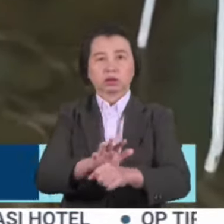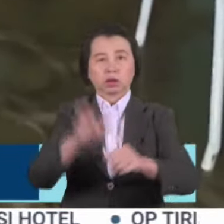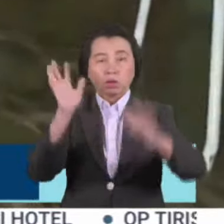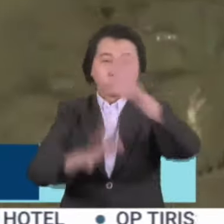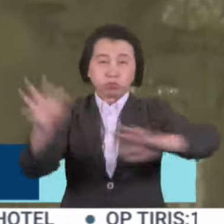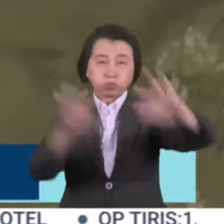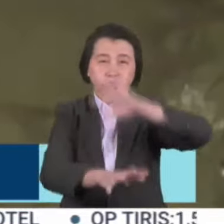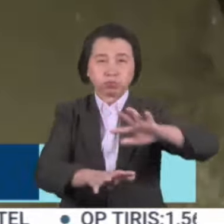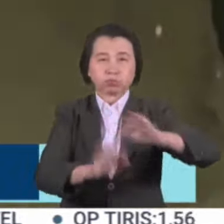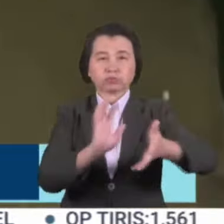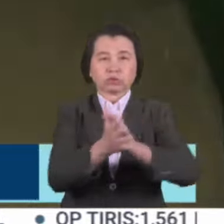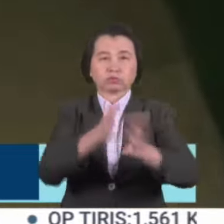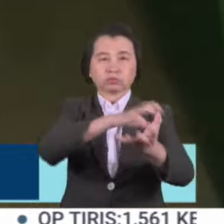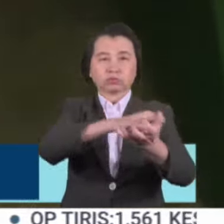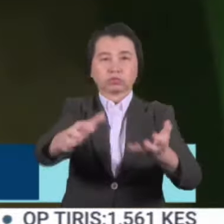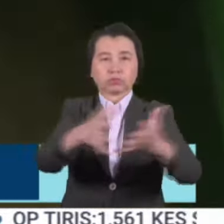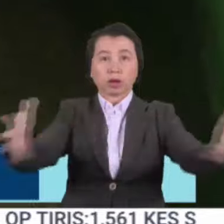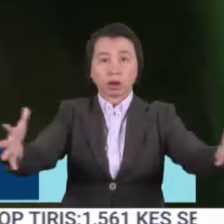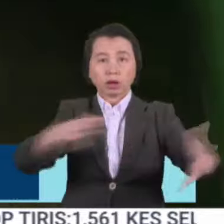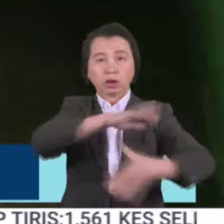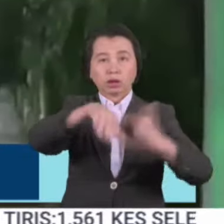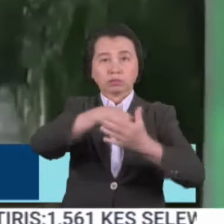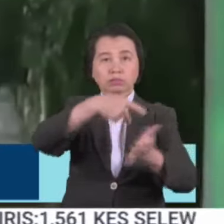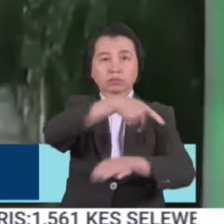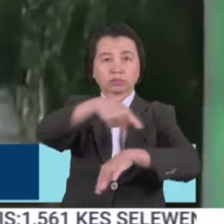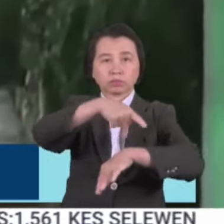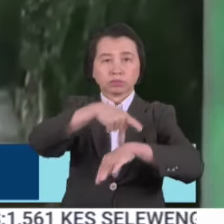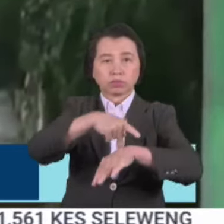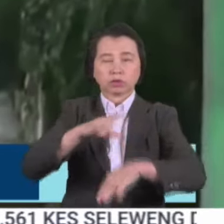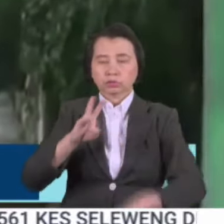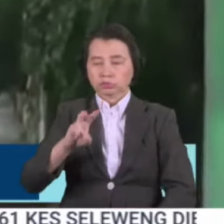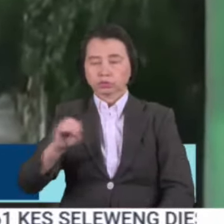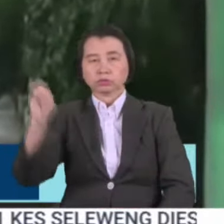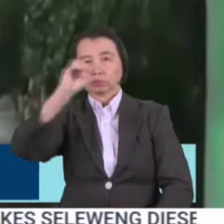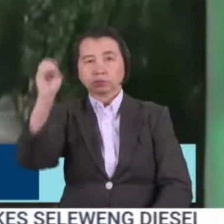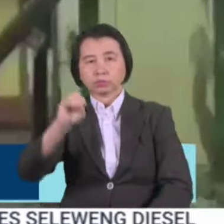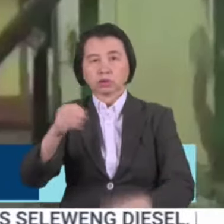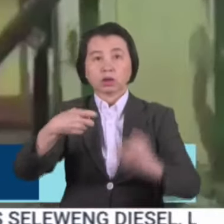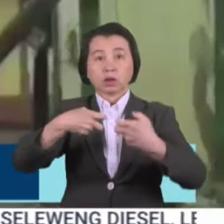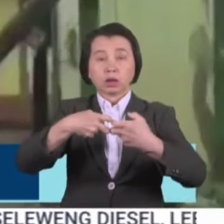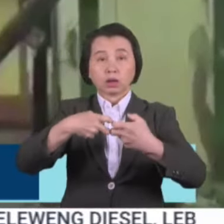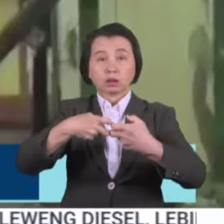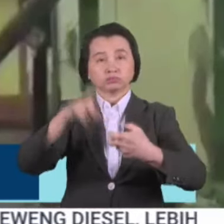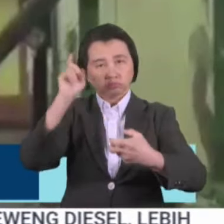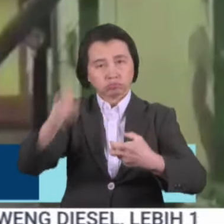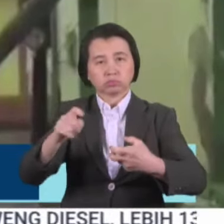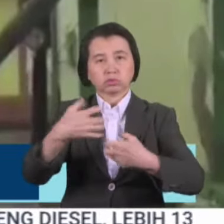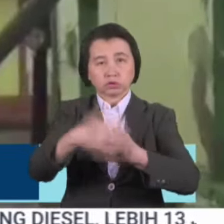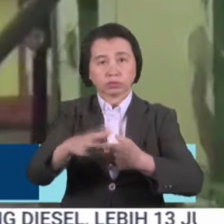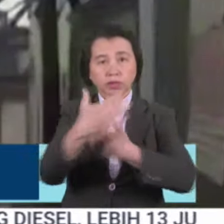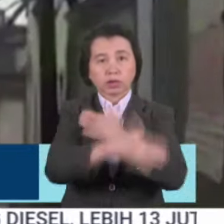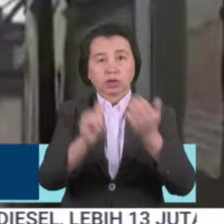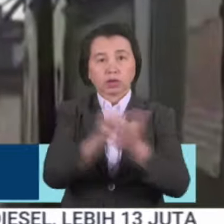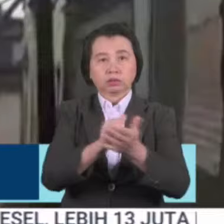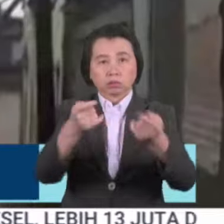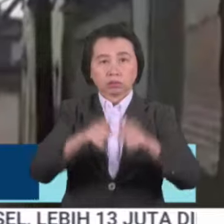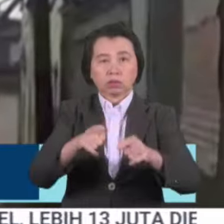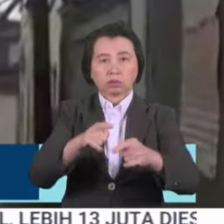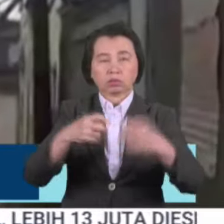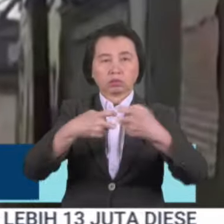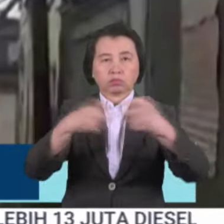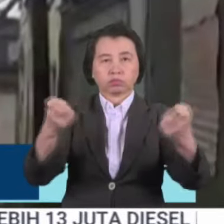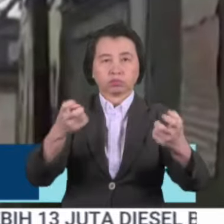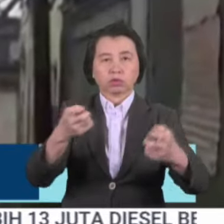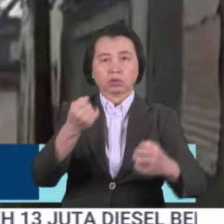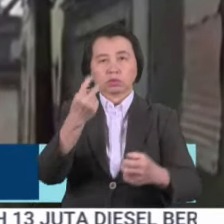itu turut akibatkan kemusnahan besar seluruh pulau. Lebih 70% bekalan elektrik dipulihkan selepas negara itu dilanda gangguan